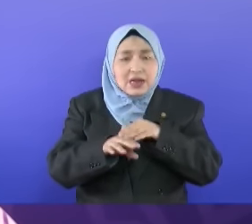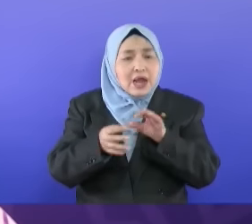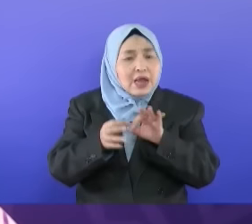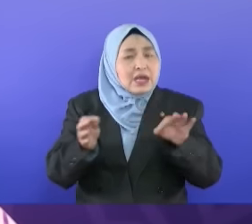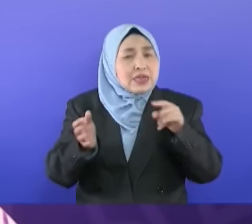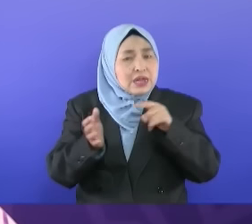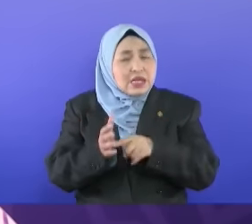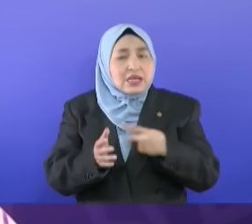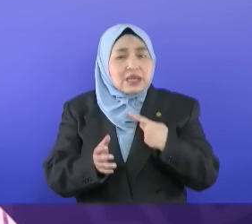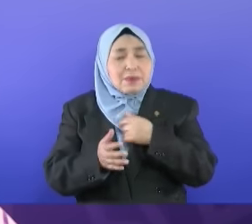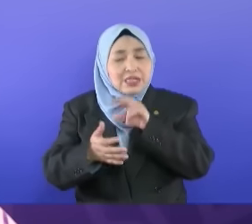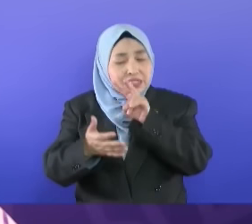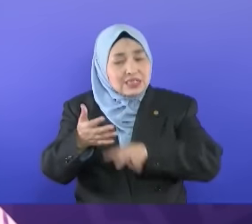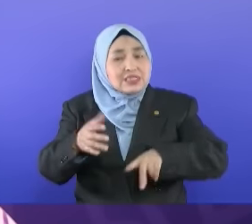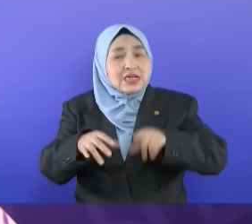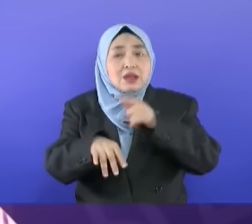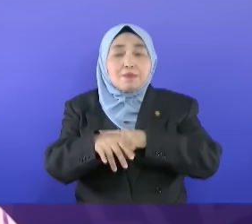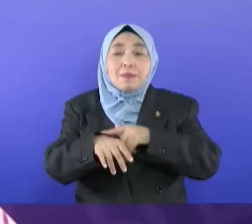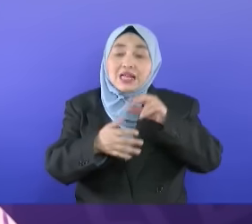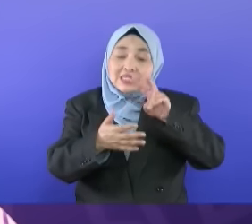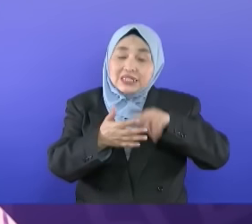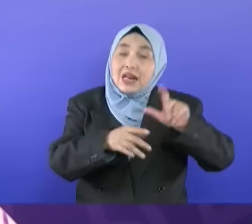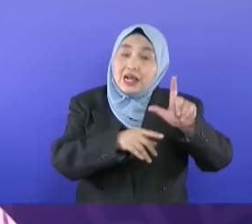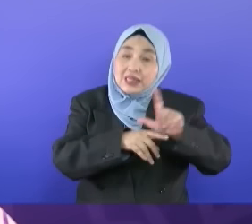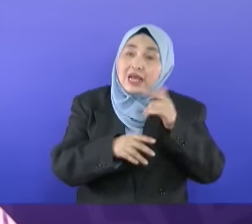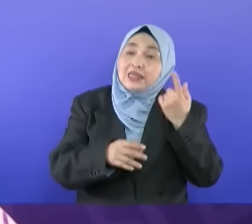Ketika saya baca latihan